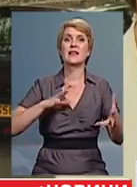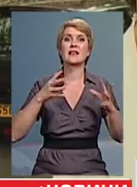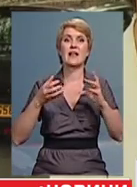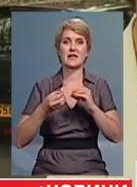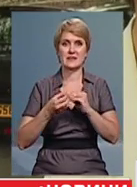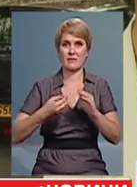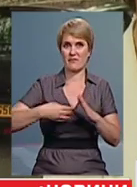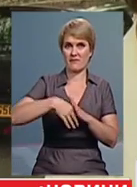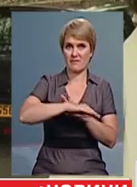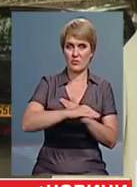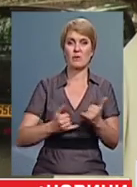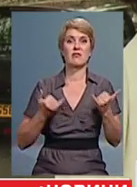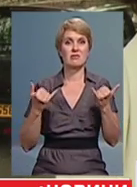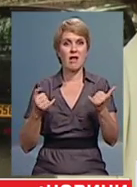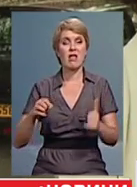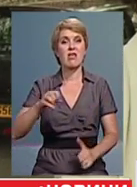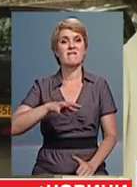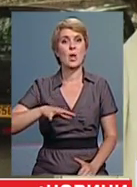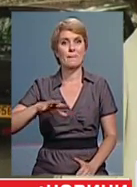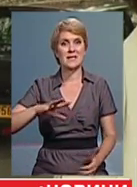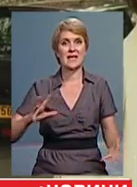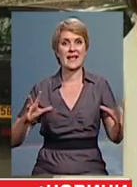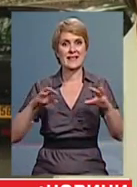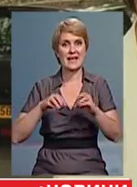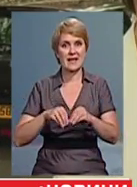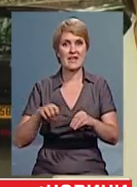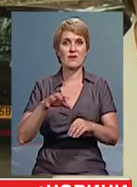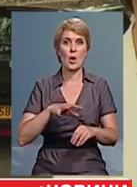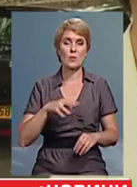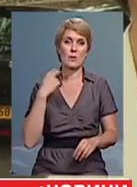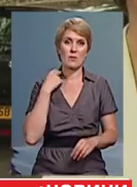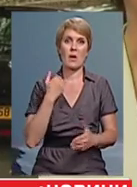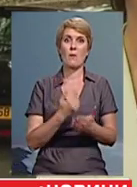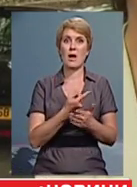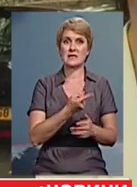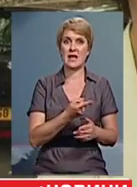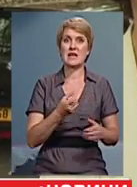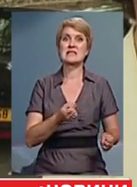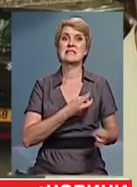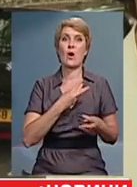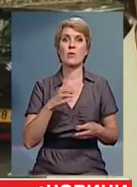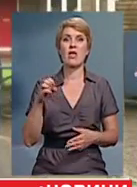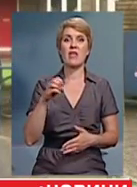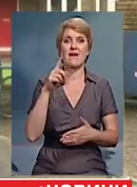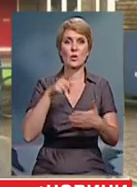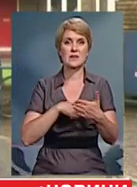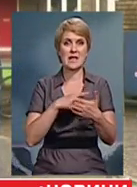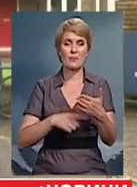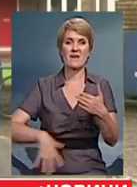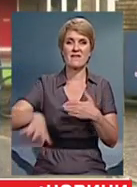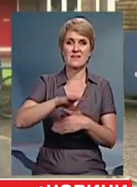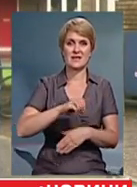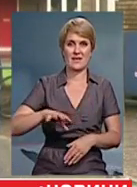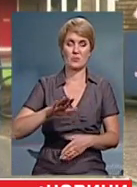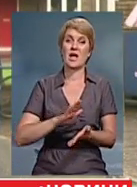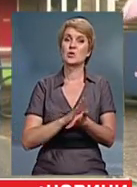для європейської інтеграції та європейського проекту. Вони побоюються, що Брекзит заохотить євроскептиків по всій Європі. Ситуація не